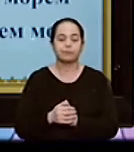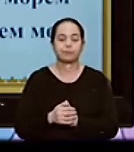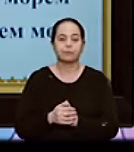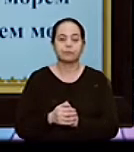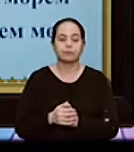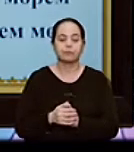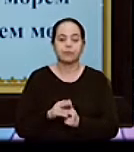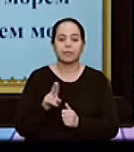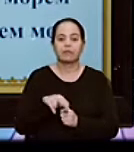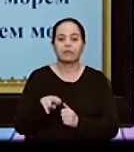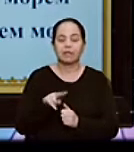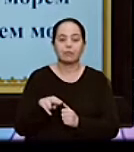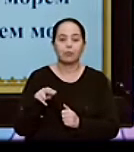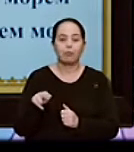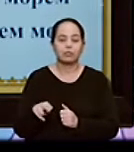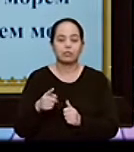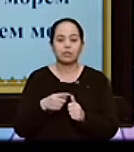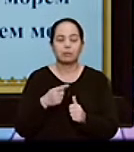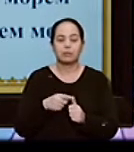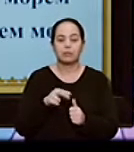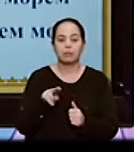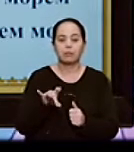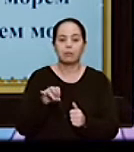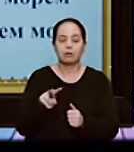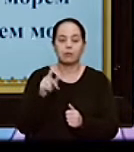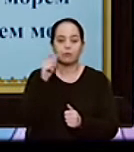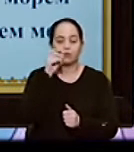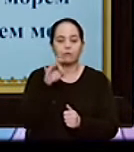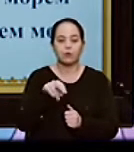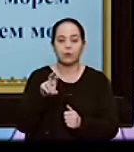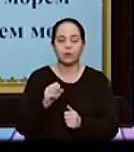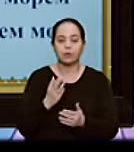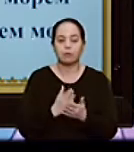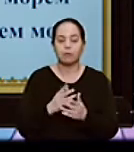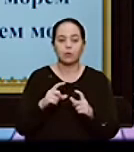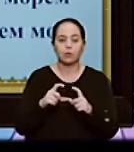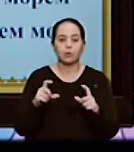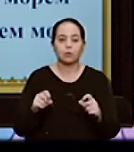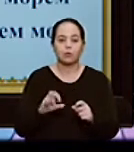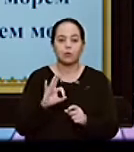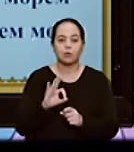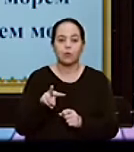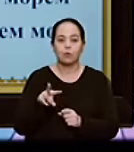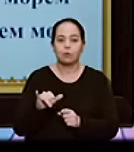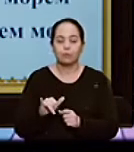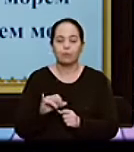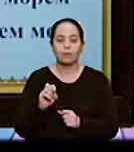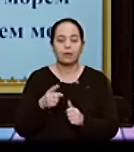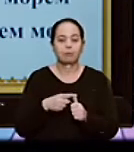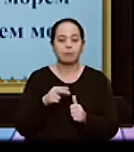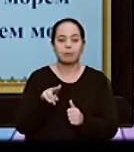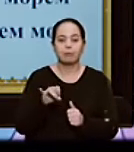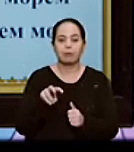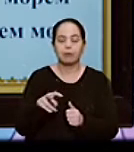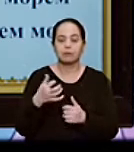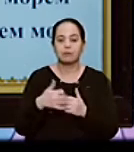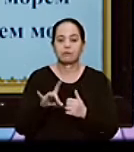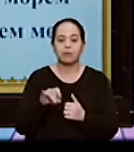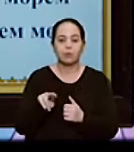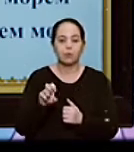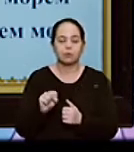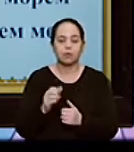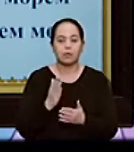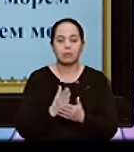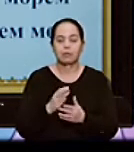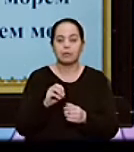дательном падеже имена прилагательные мужского рода имеют окончание «ому», а имена прилагательные среднего рода –